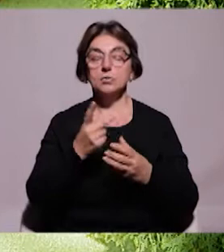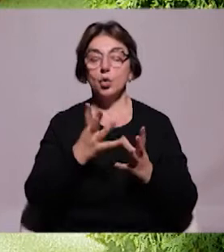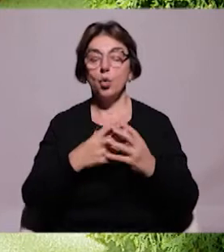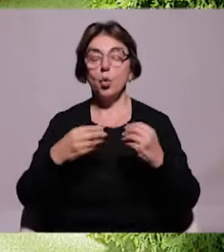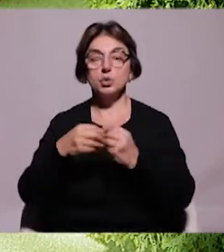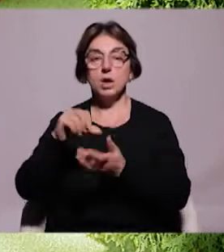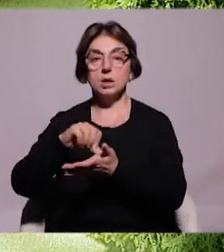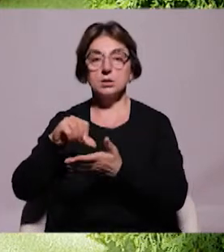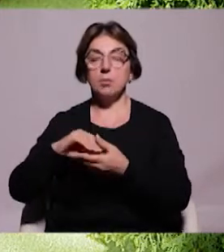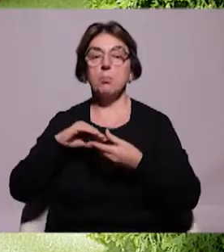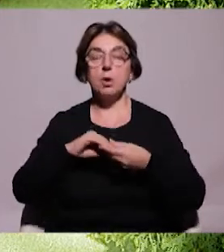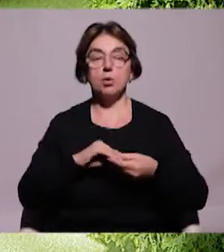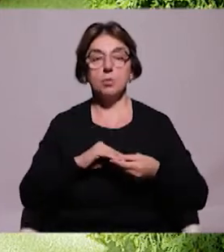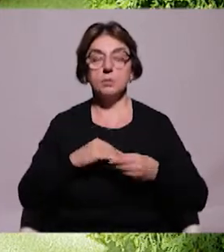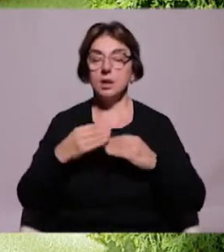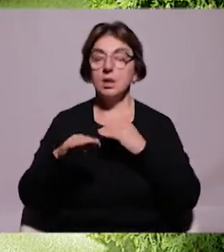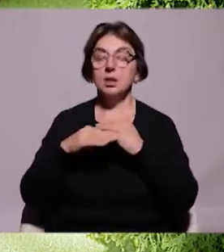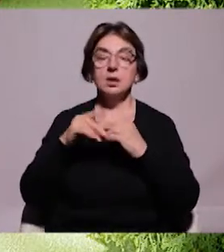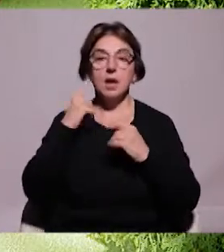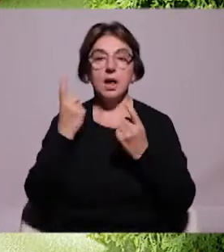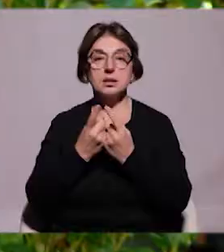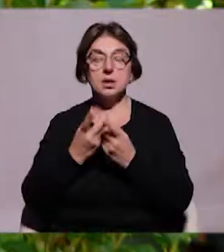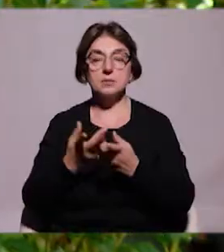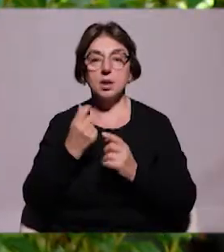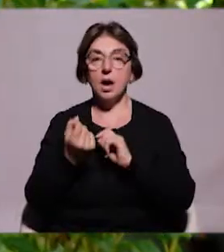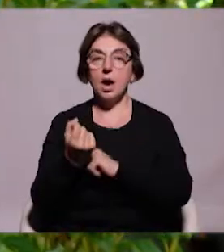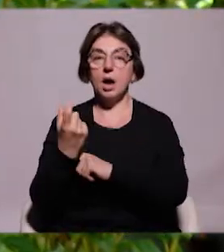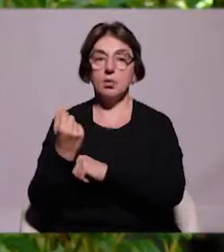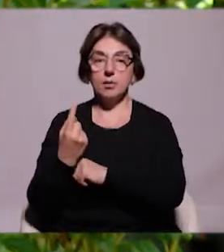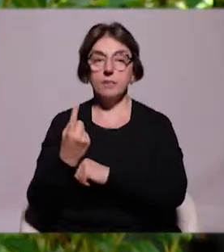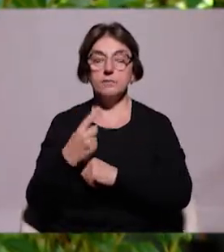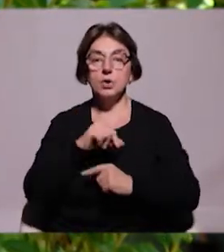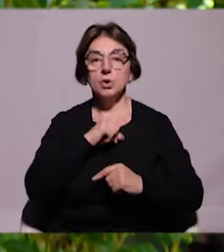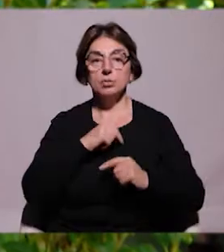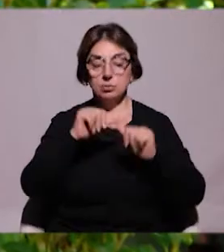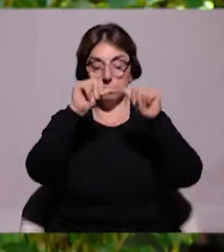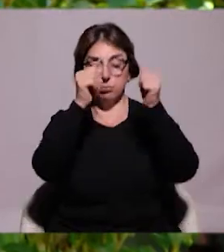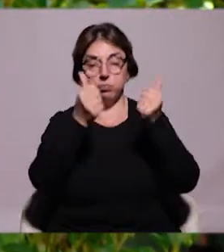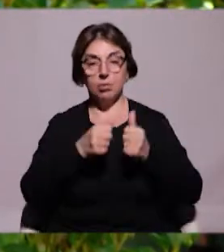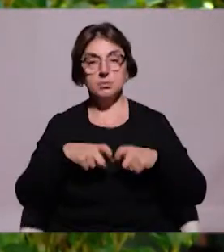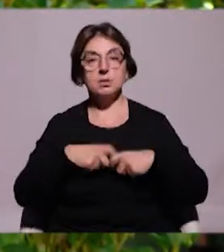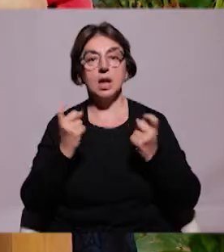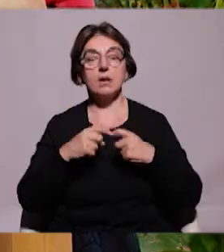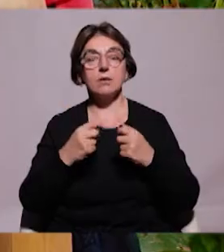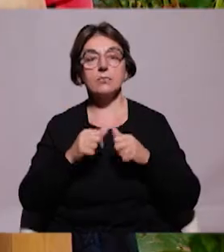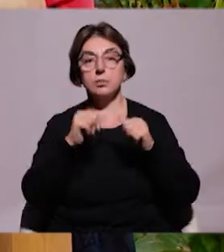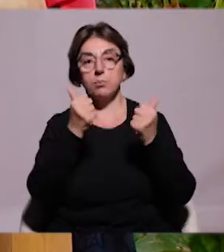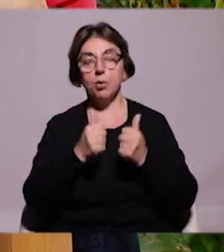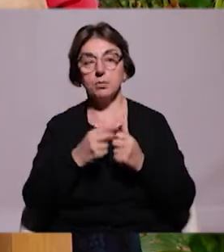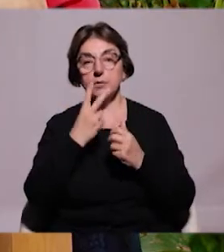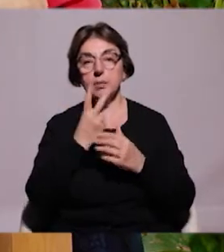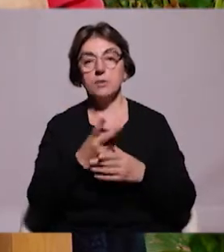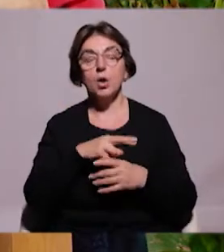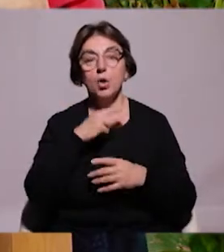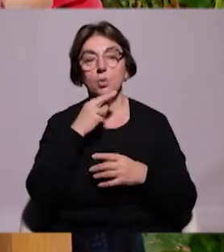ოჯახის წევრებზე, მეგობრებზე, თანატოლებზე და აღმოაჩენთ ტანადობის დარღვევის ფორმებს. ახლა კი მინდა